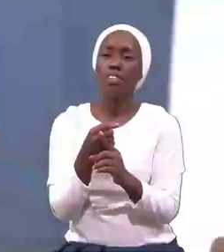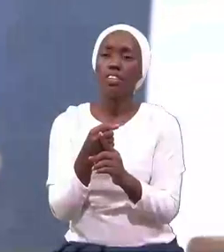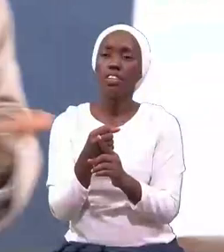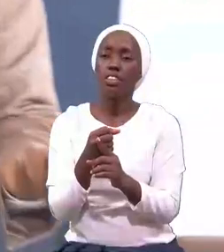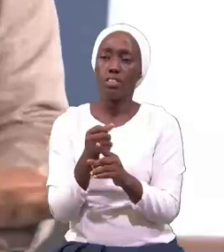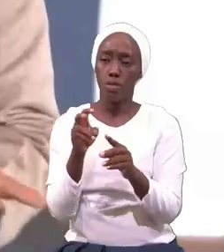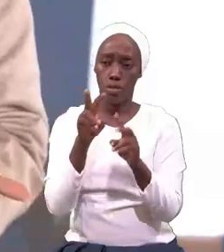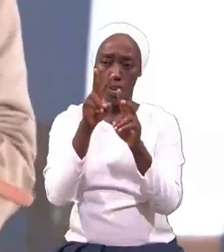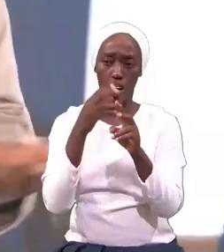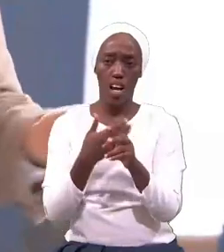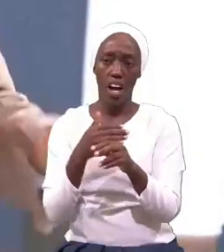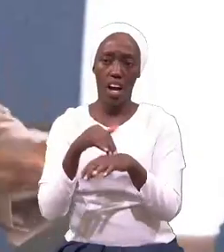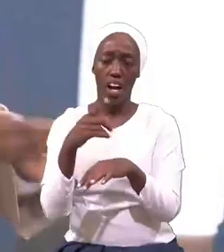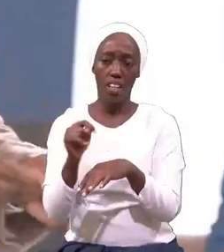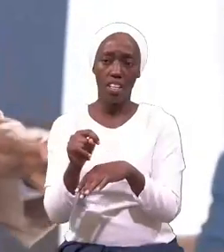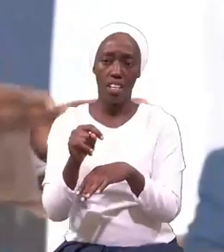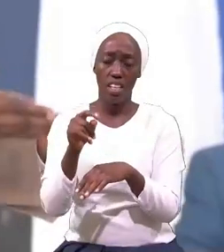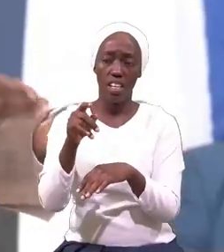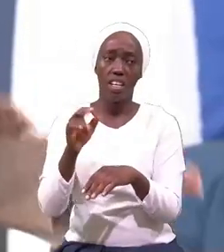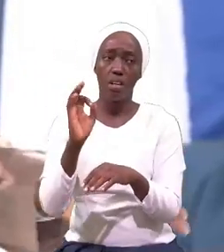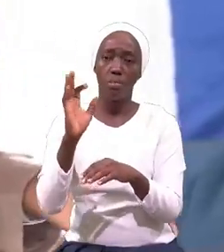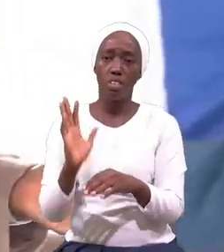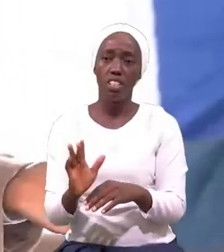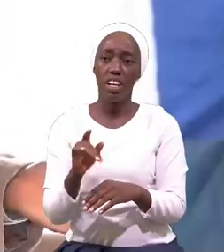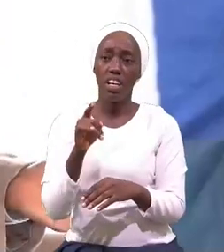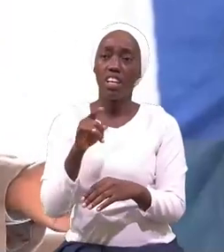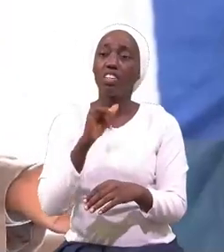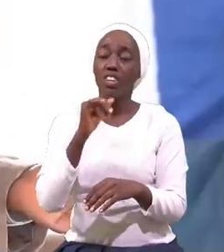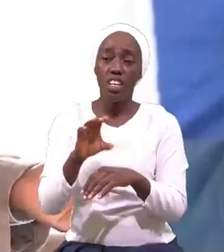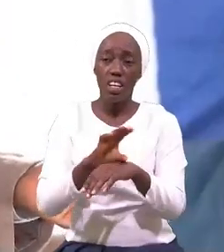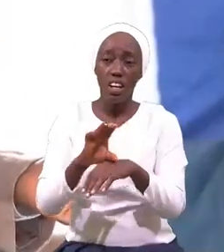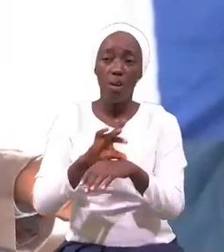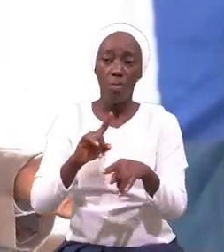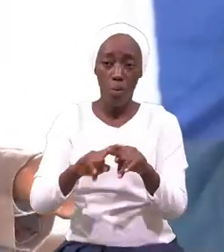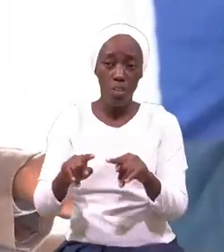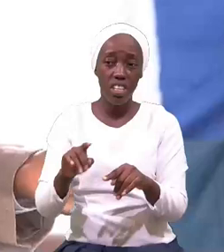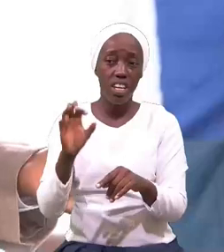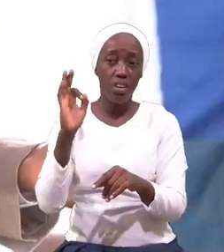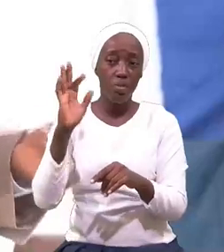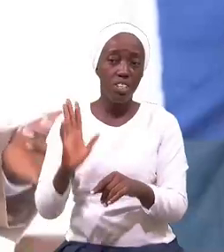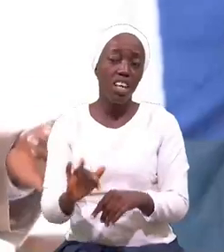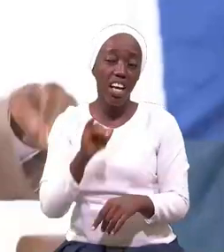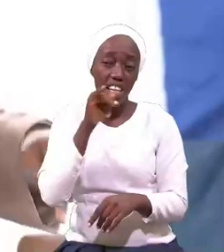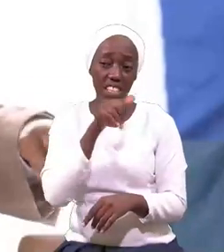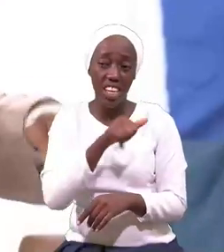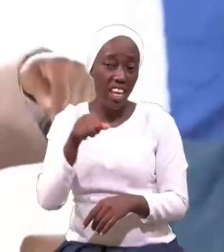Regardez-moi. Je ne suis pas un Camerounais. Je suis un Nigérian.